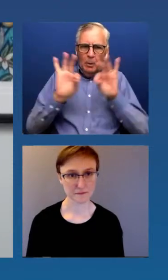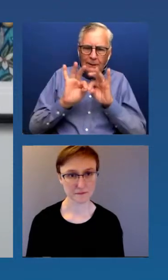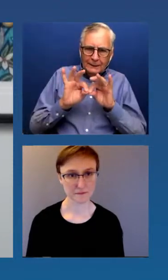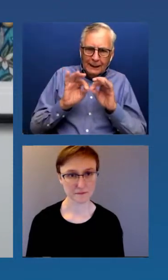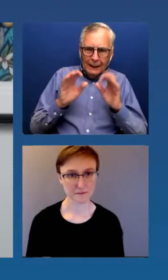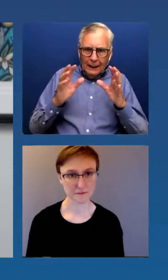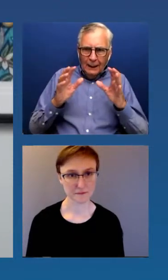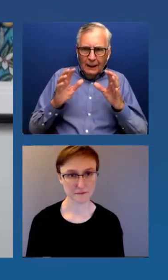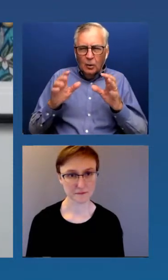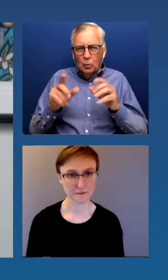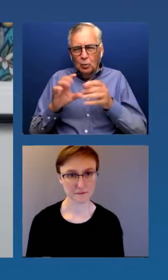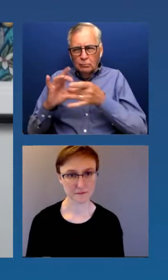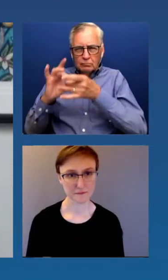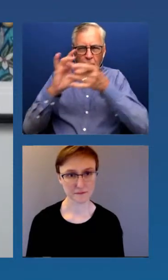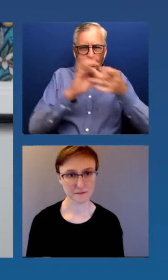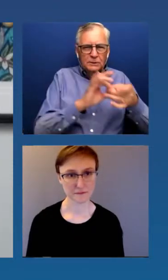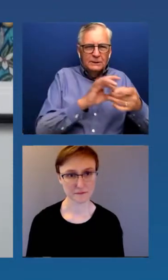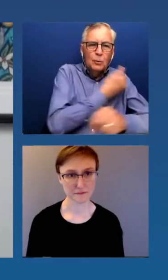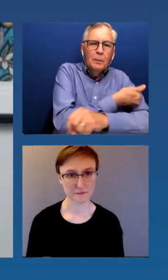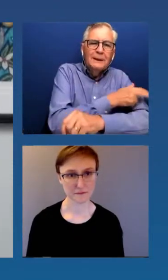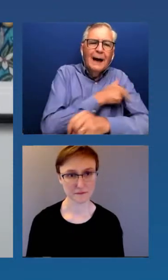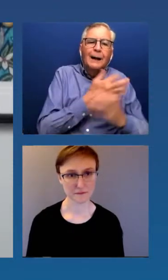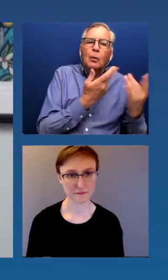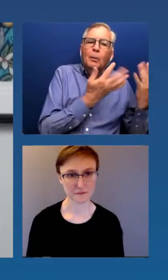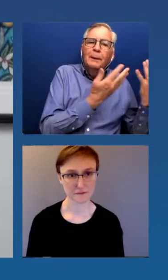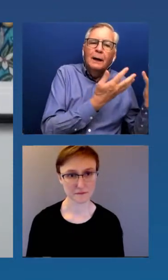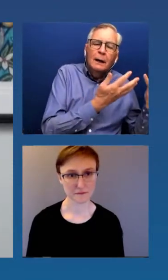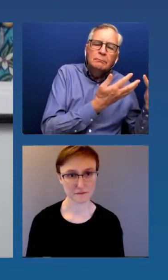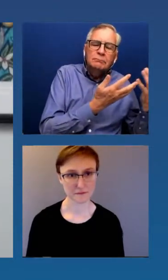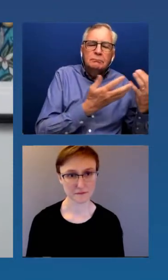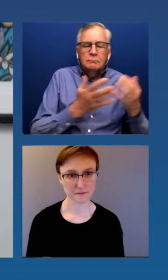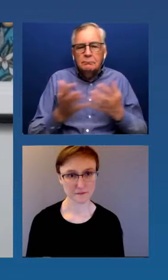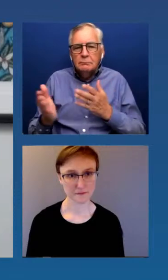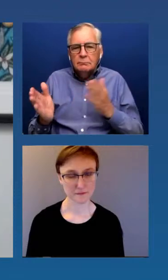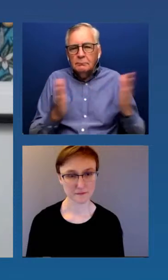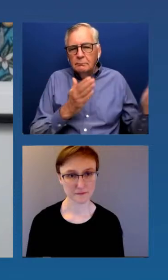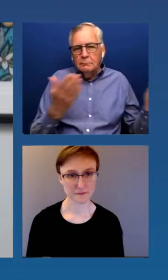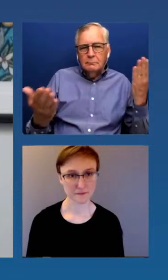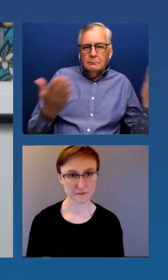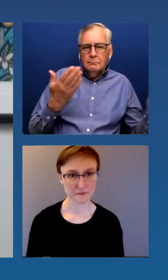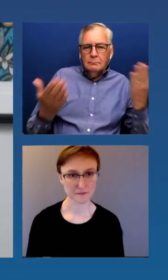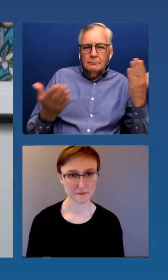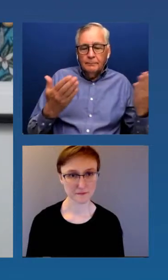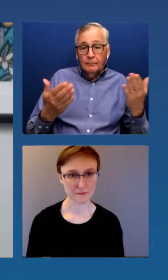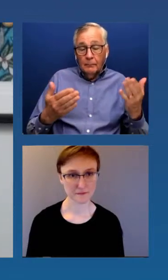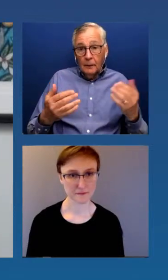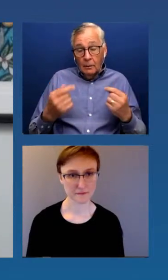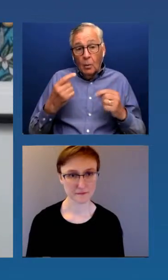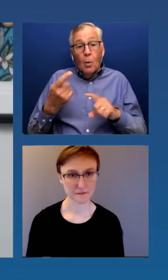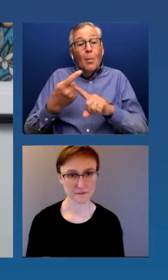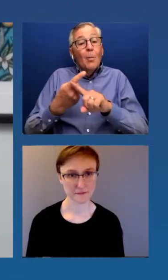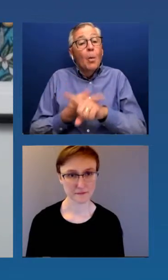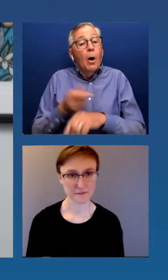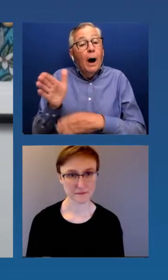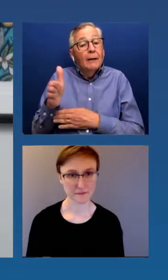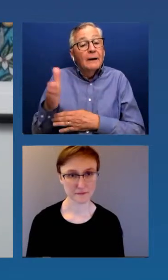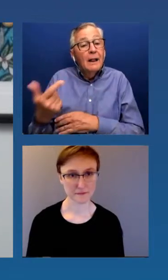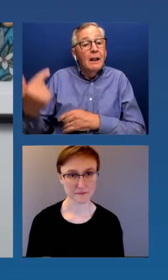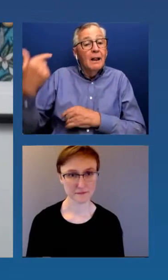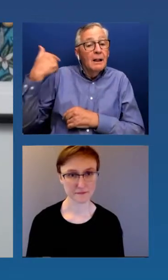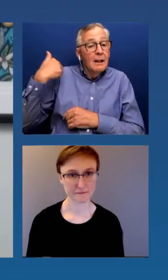des hospitalisations? Et on peut regarder la situation en avril cette